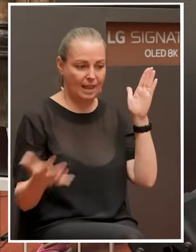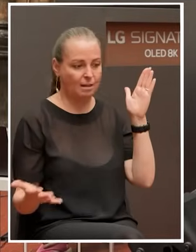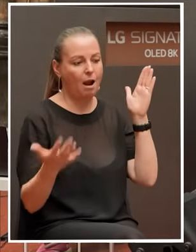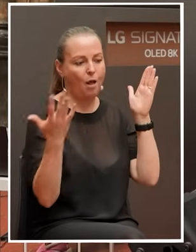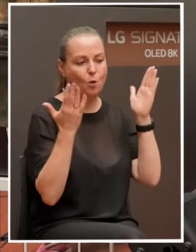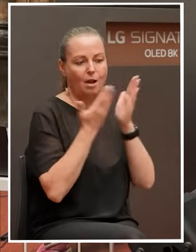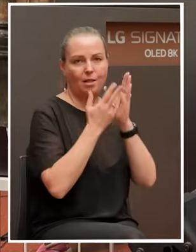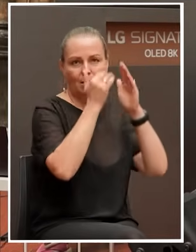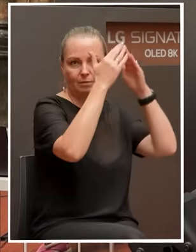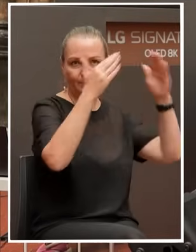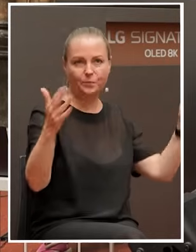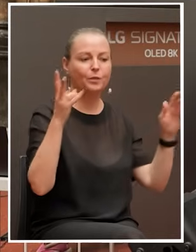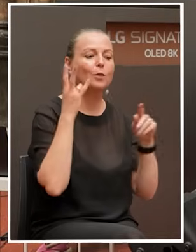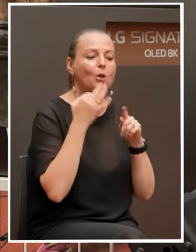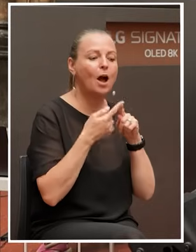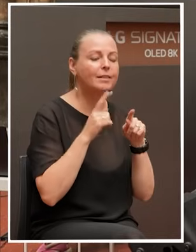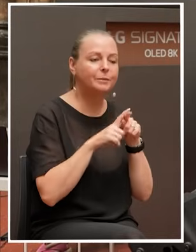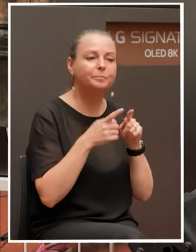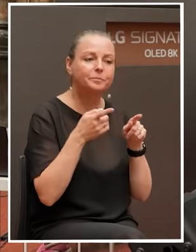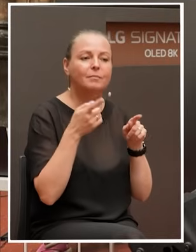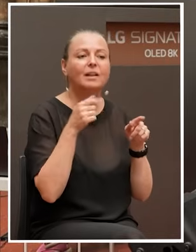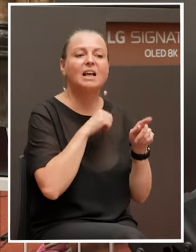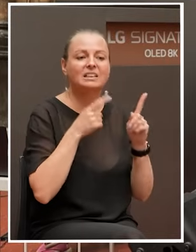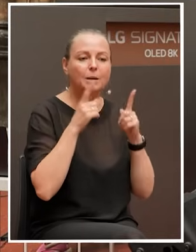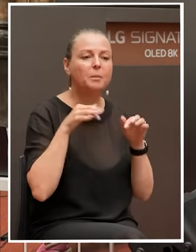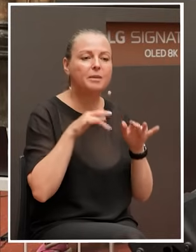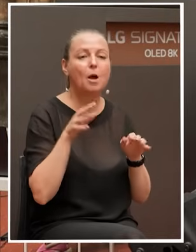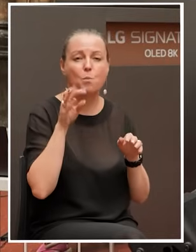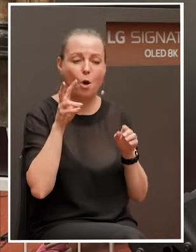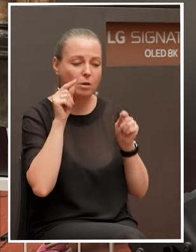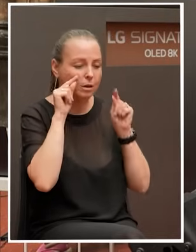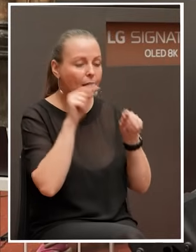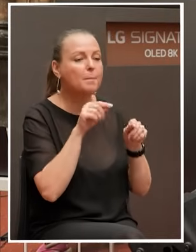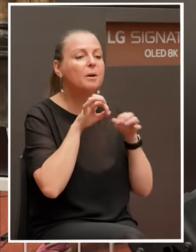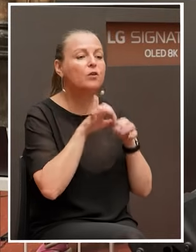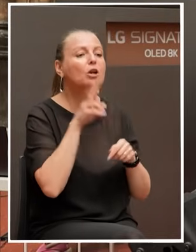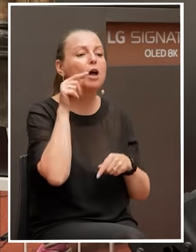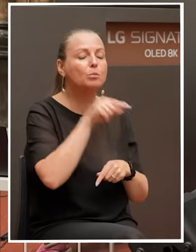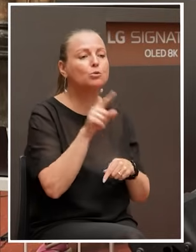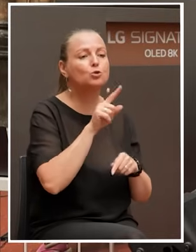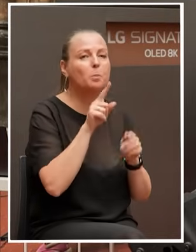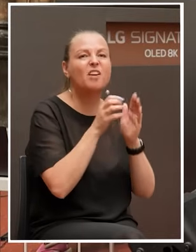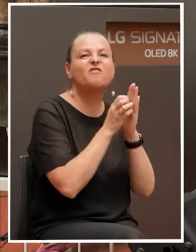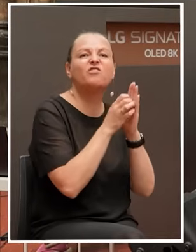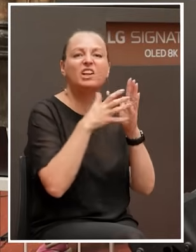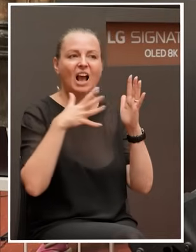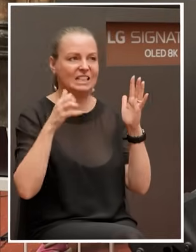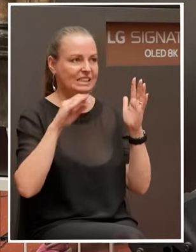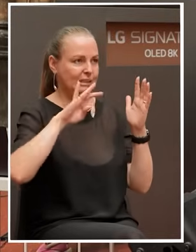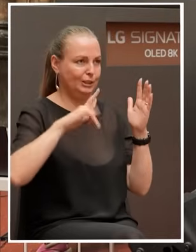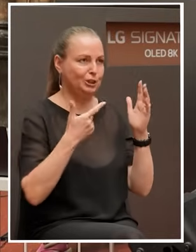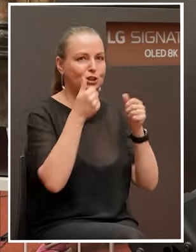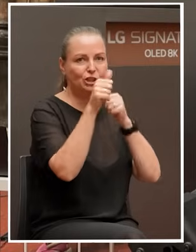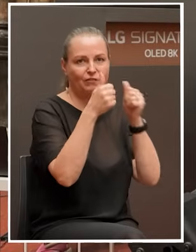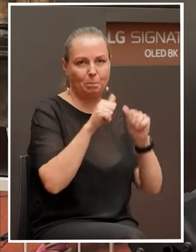стенах собора, но это было неверно. На самом деле весь упор Моне был сведен к тому, чтобы вырастить живопись, растущую на